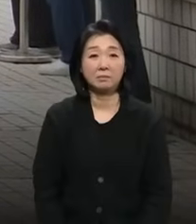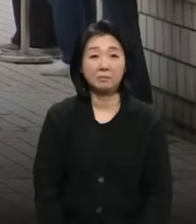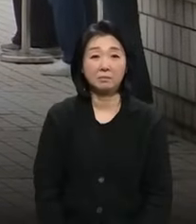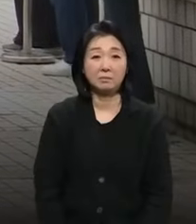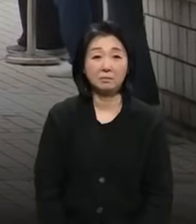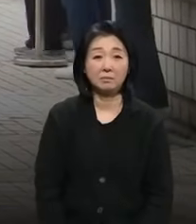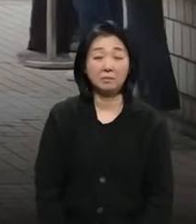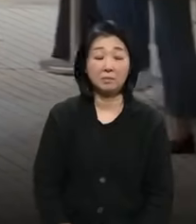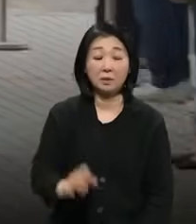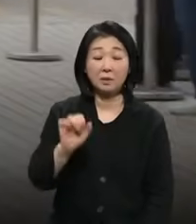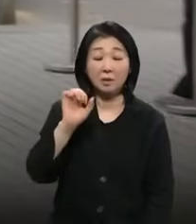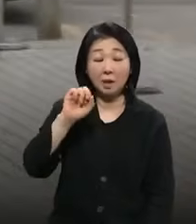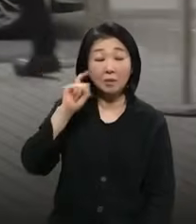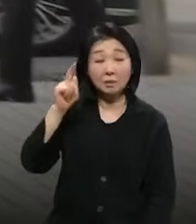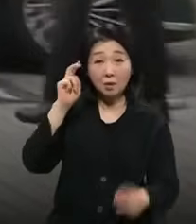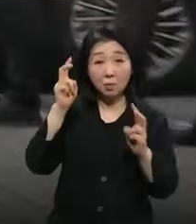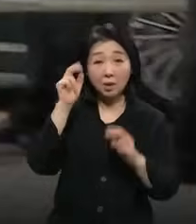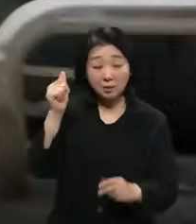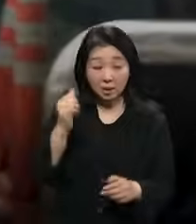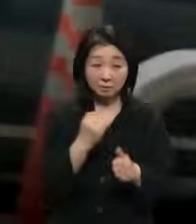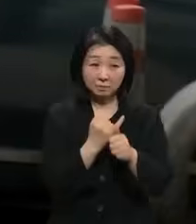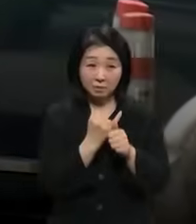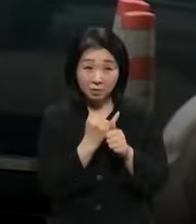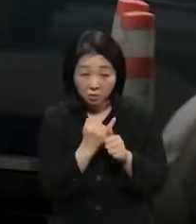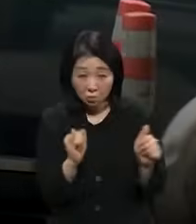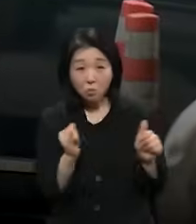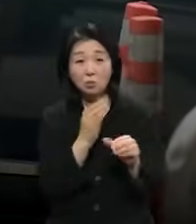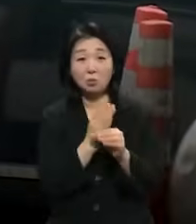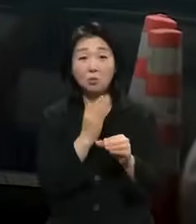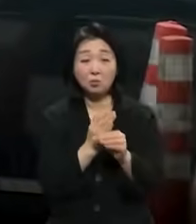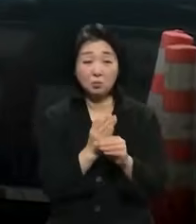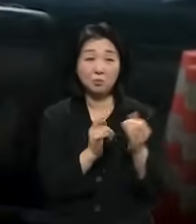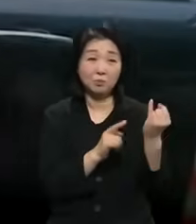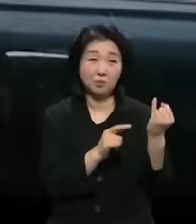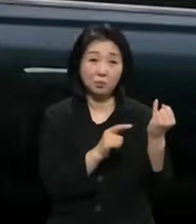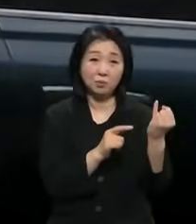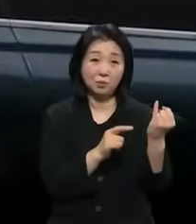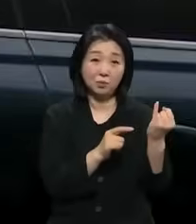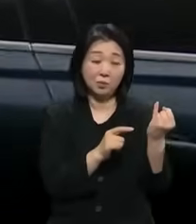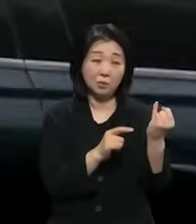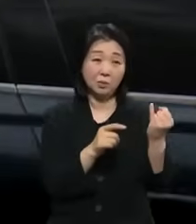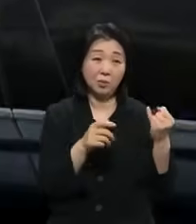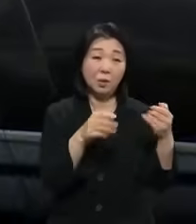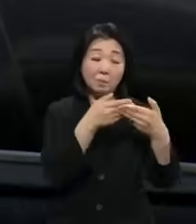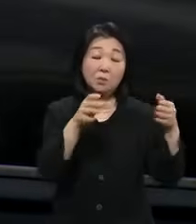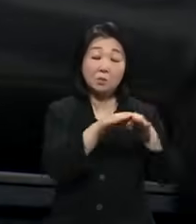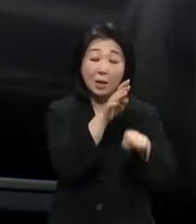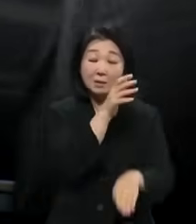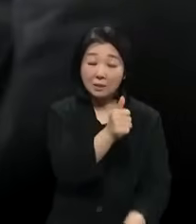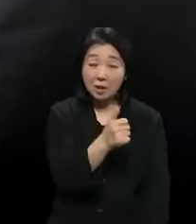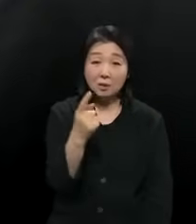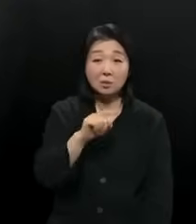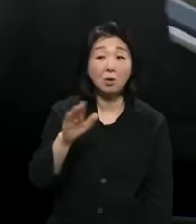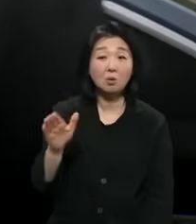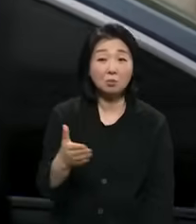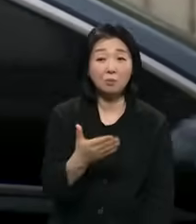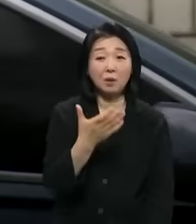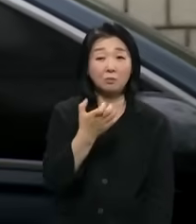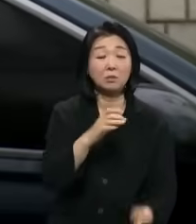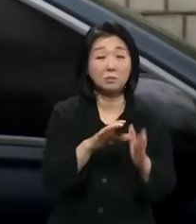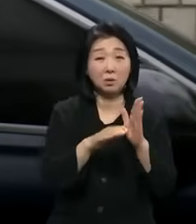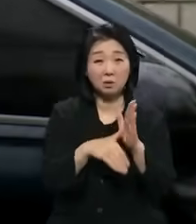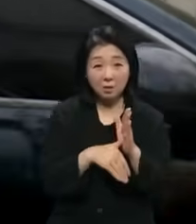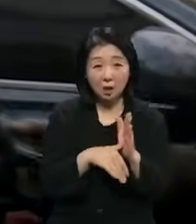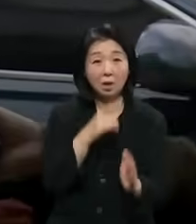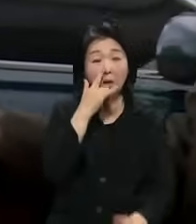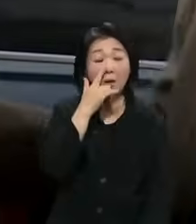최태원 SK그룹 회장과 이혼 소송 중인 노소영 아트센터 나비 관장이 재판에서 1990년대 선친인 노태우 전 대통령이 최